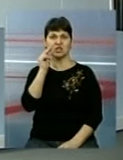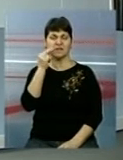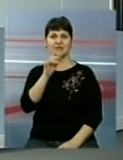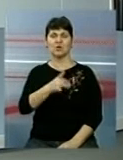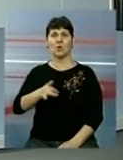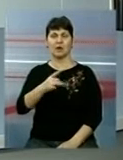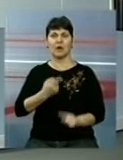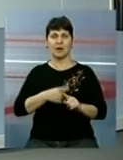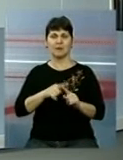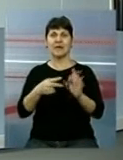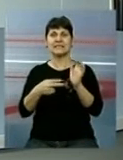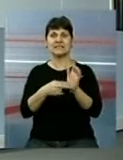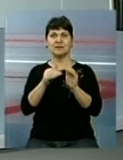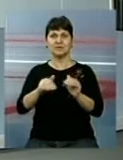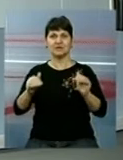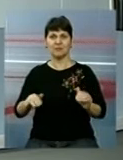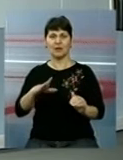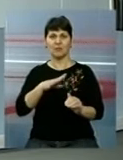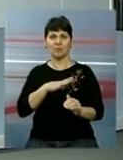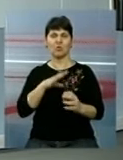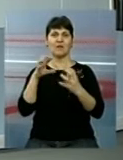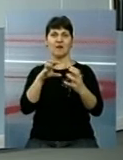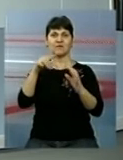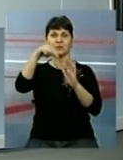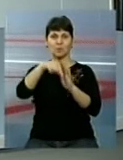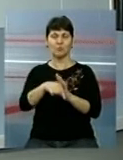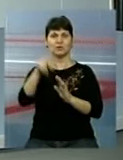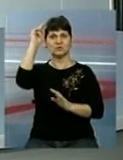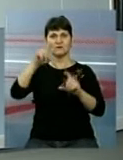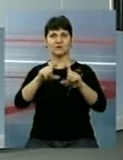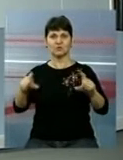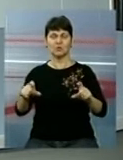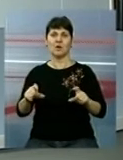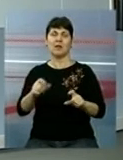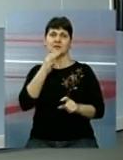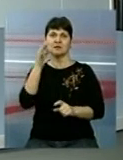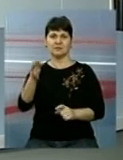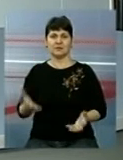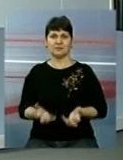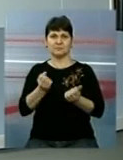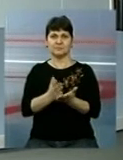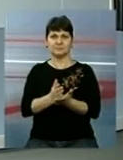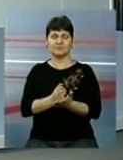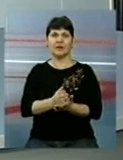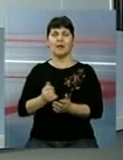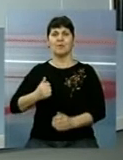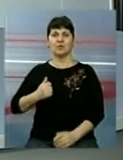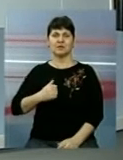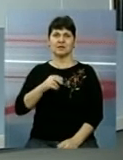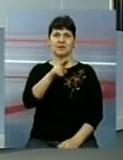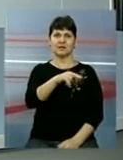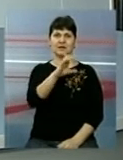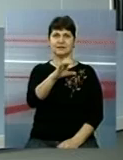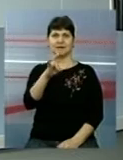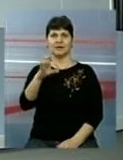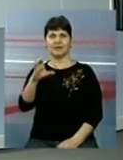салоні перебувало 7 дітей, які їхали до школи, зазначають у прес-службі рятувальників. Бійці ДСНС звільнили автобус зі